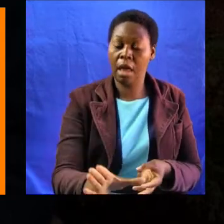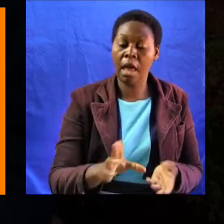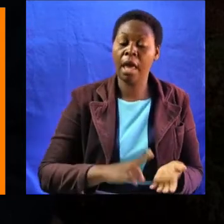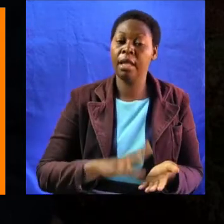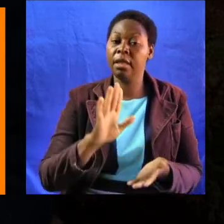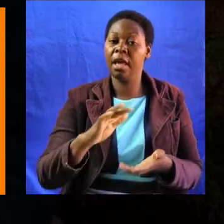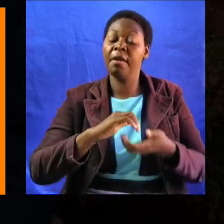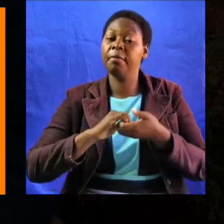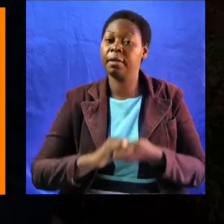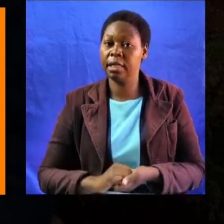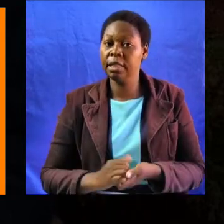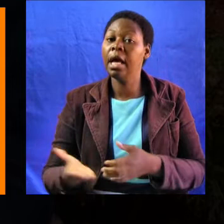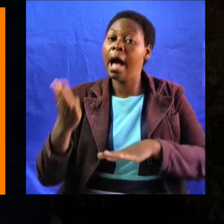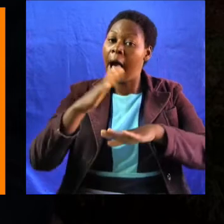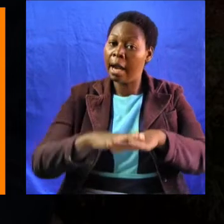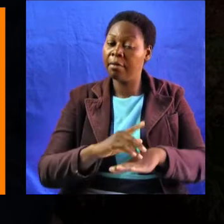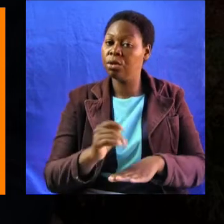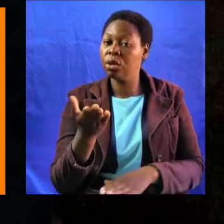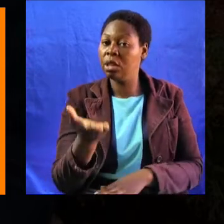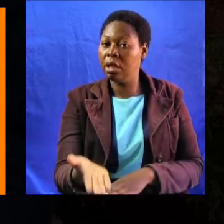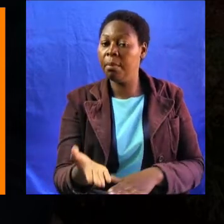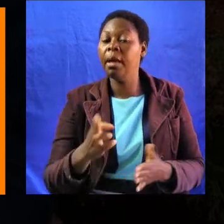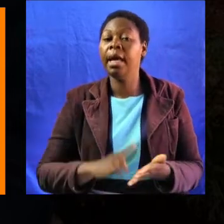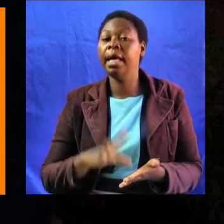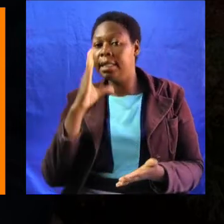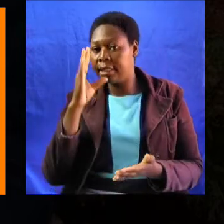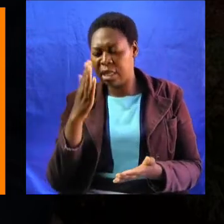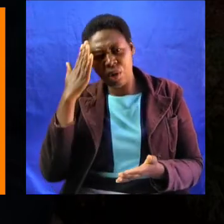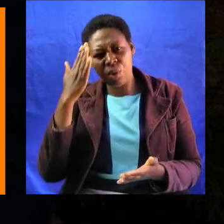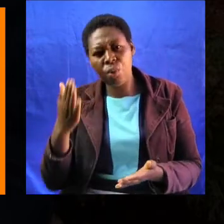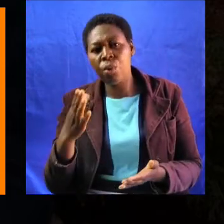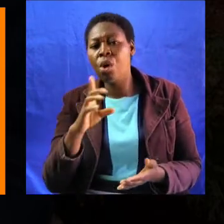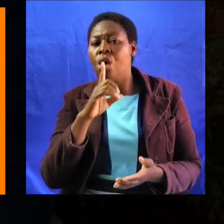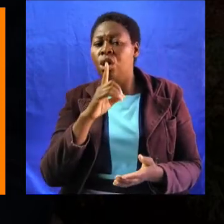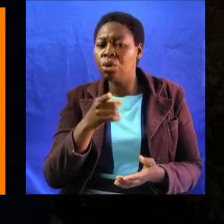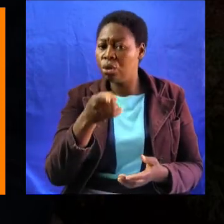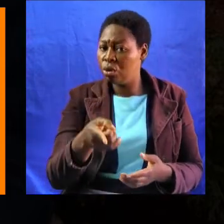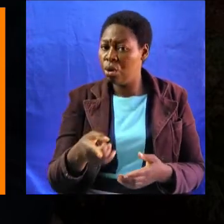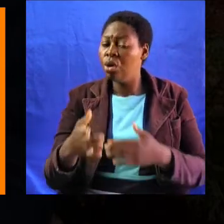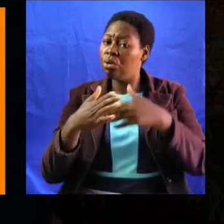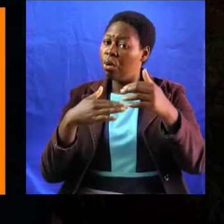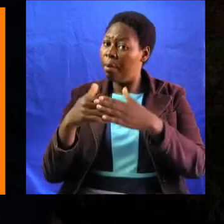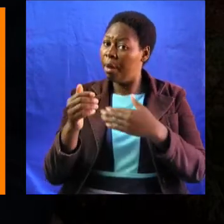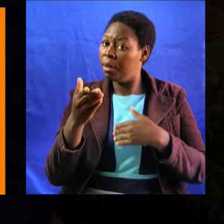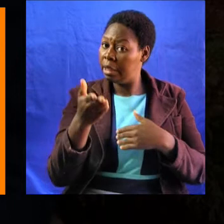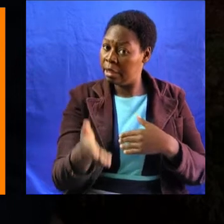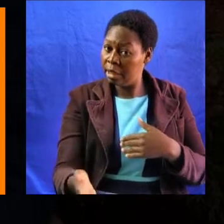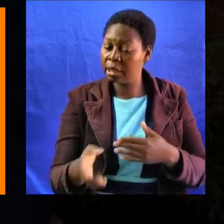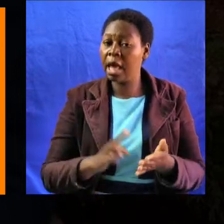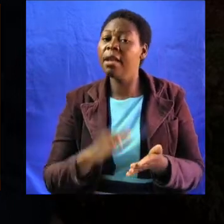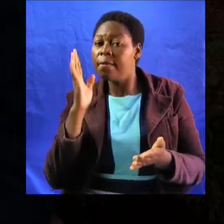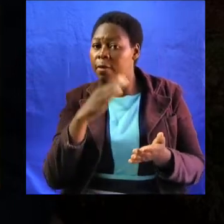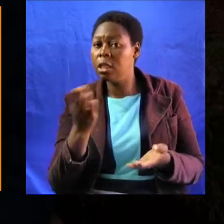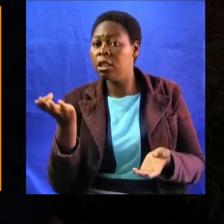neshamwari dzavo vakasvika kwavari vakati kwavari makarairwa nani kuvaka imba iyi nokupedza rusvingo